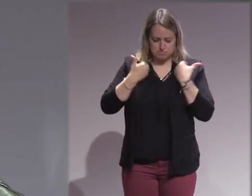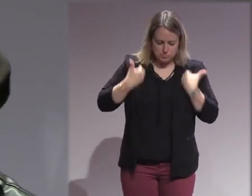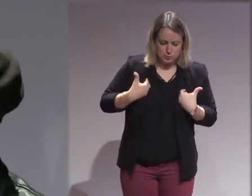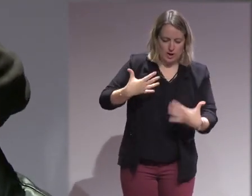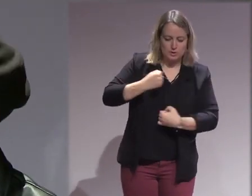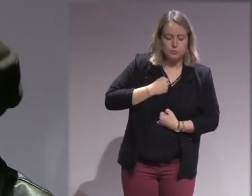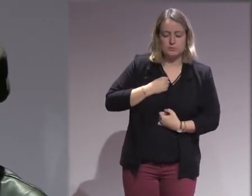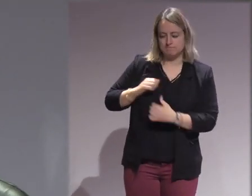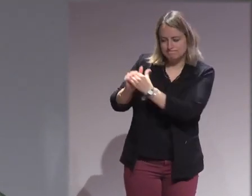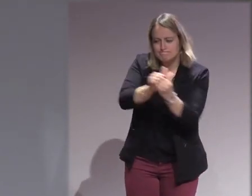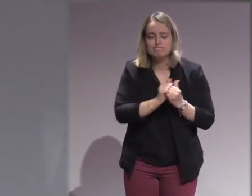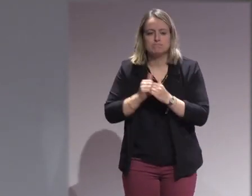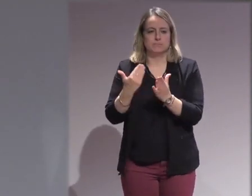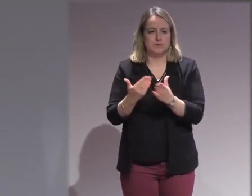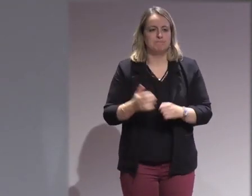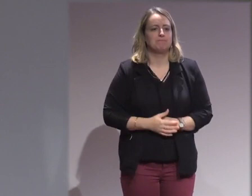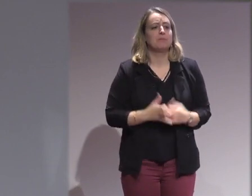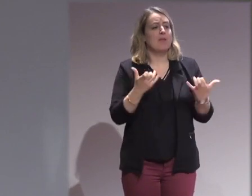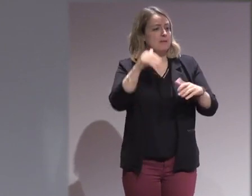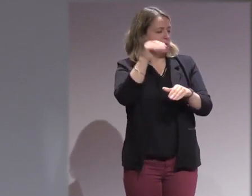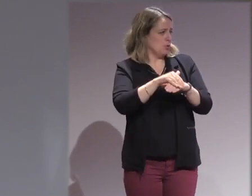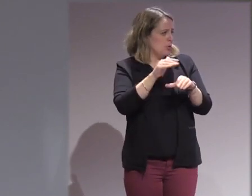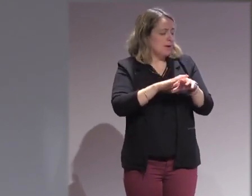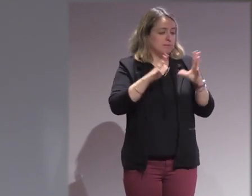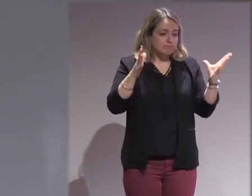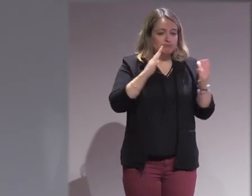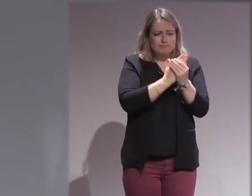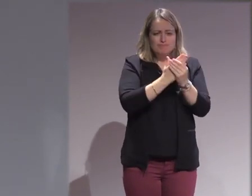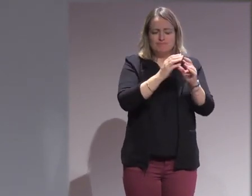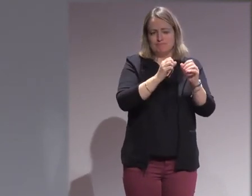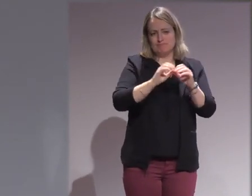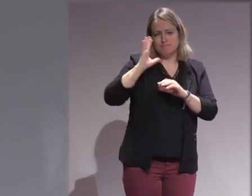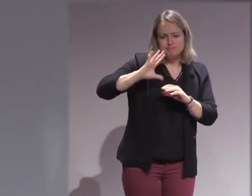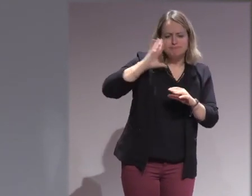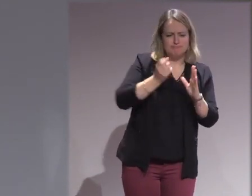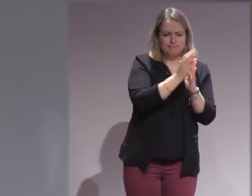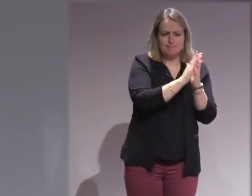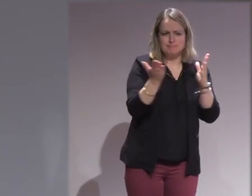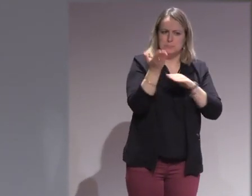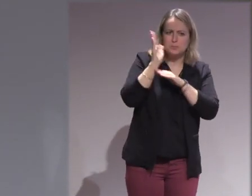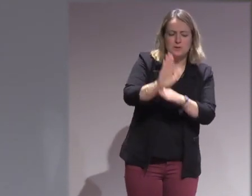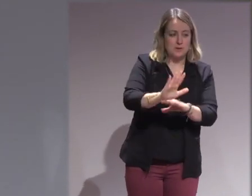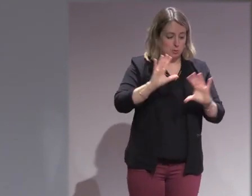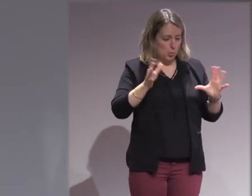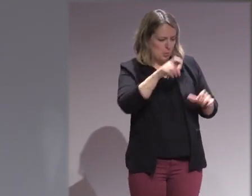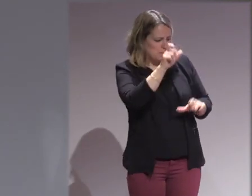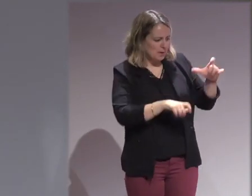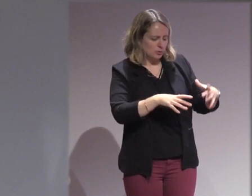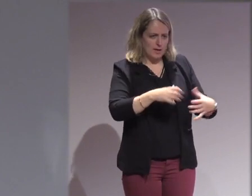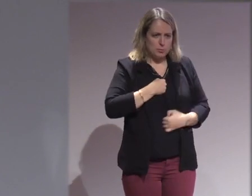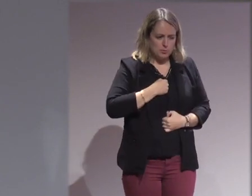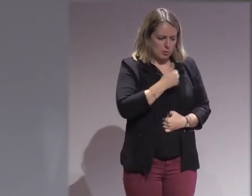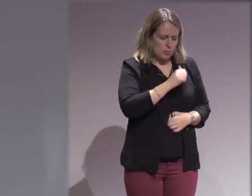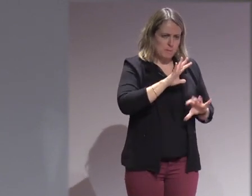adoptée. Donc voilà, moi ce que je vous propose d'explorer ce soir au travers des archives, c'est la façon justement dont les personnes adoptées ont pu